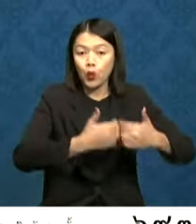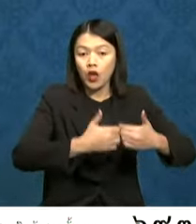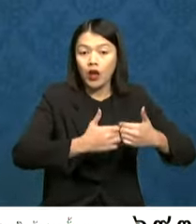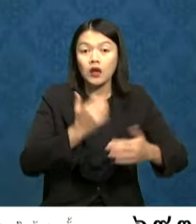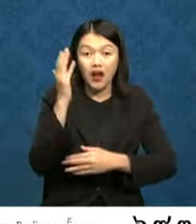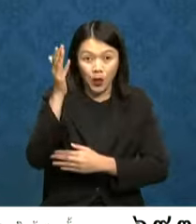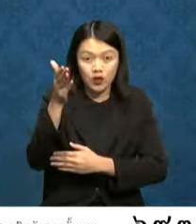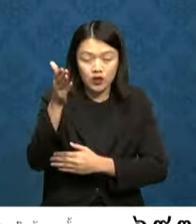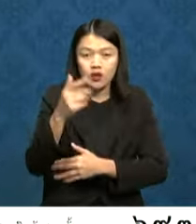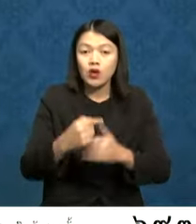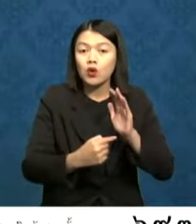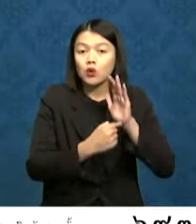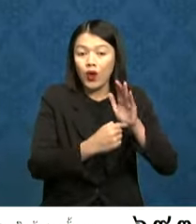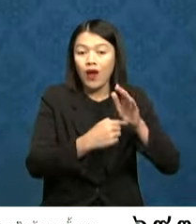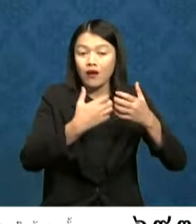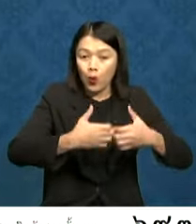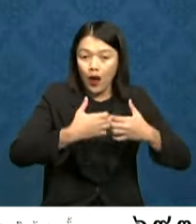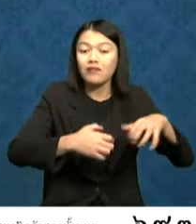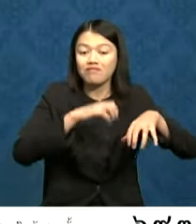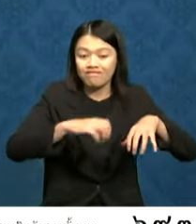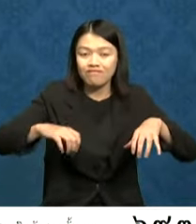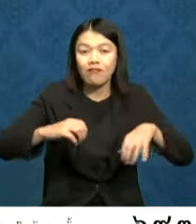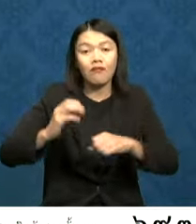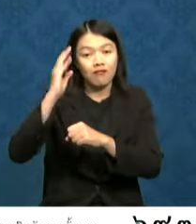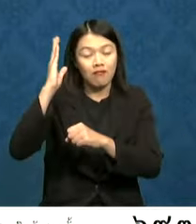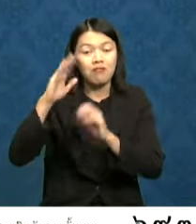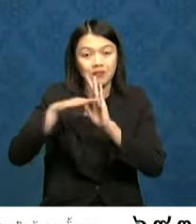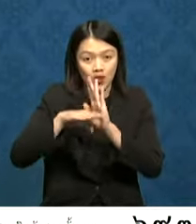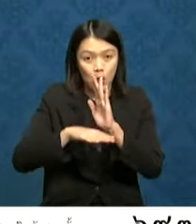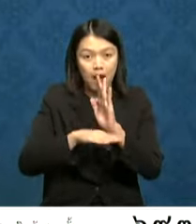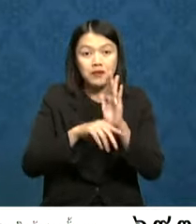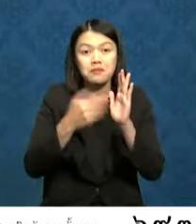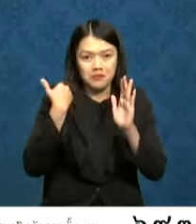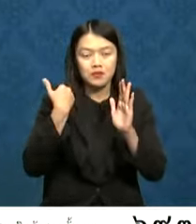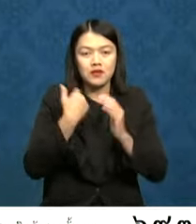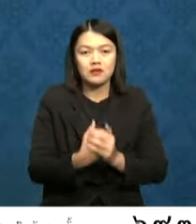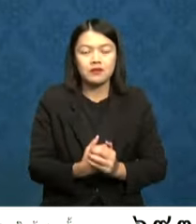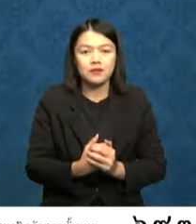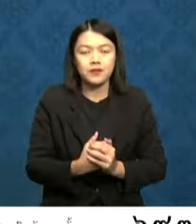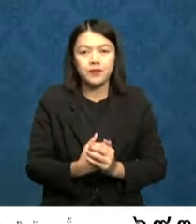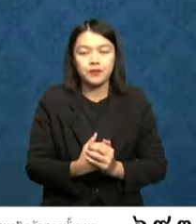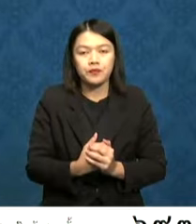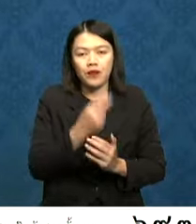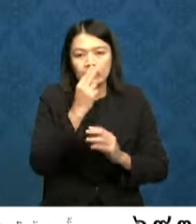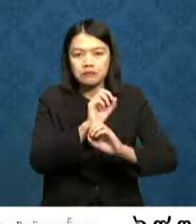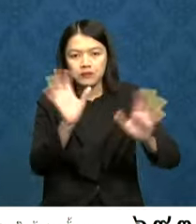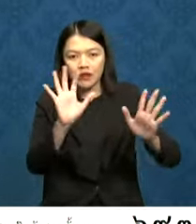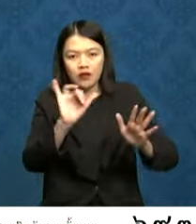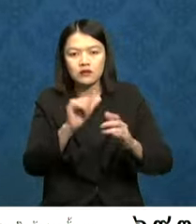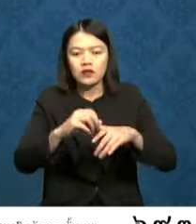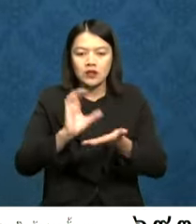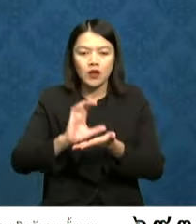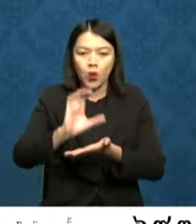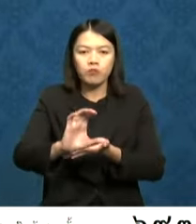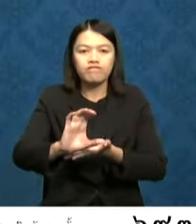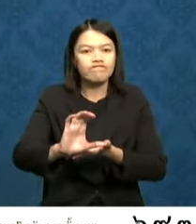แห่งอนาคตครับอย่างเิคอนดักซึ่งอยู่ในคำแถลงนโยบายของรัฐบาลแต่เรายังขาดกความชัดเจนและการจัดสรรงบ